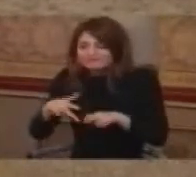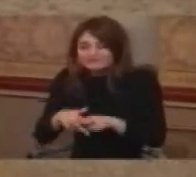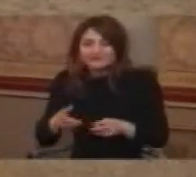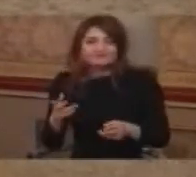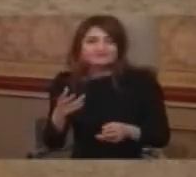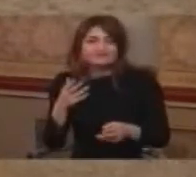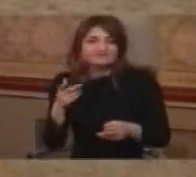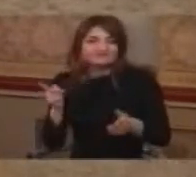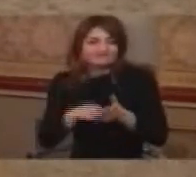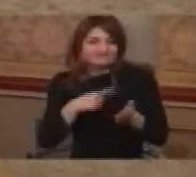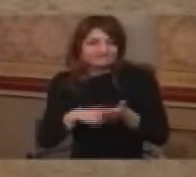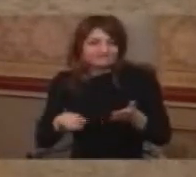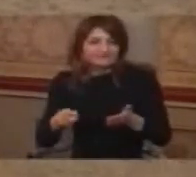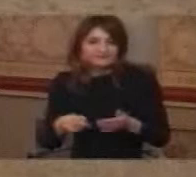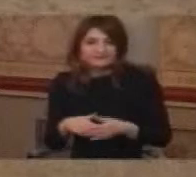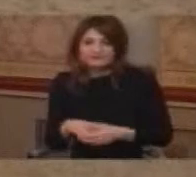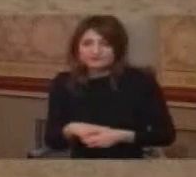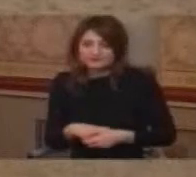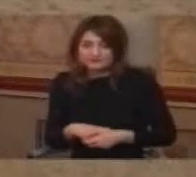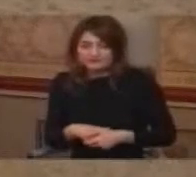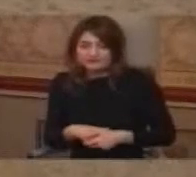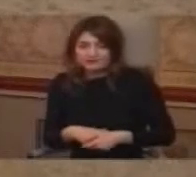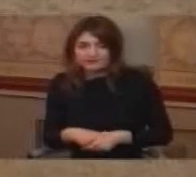smo predložili da se